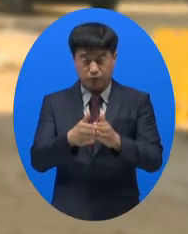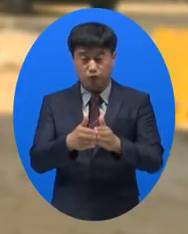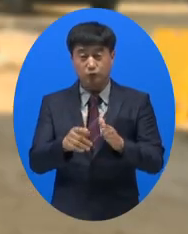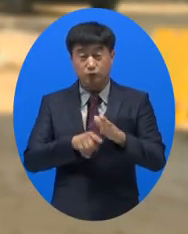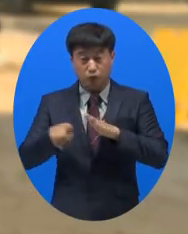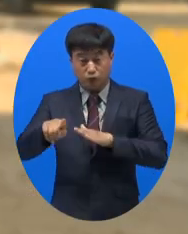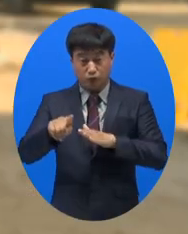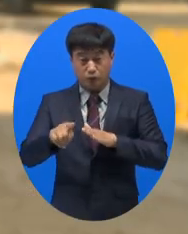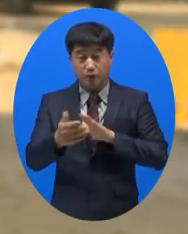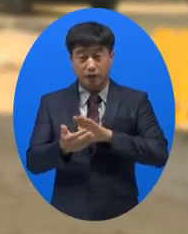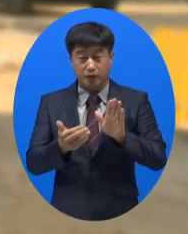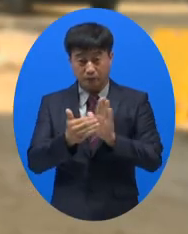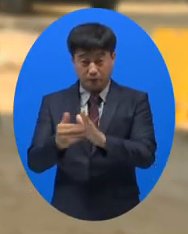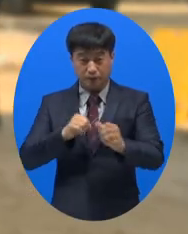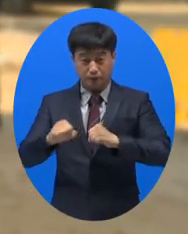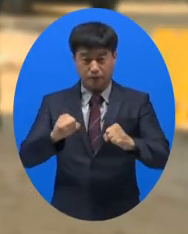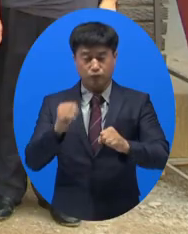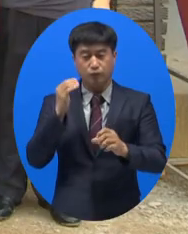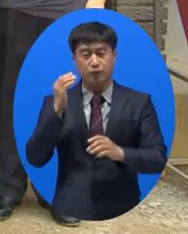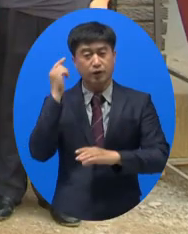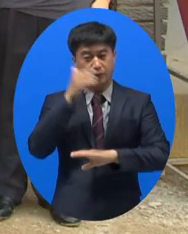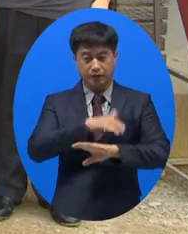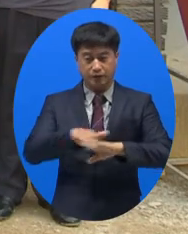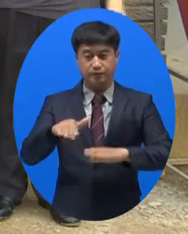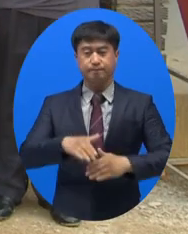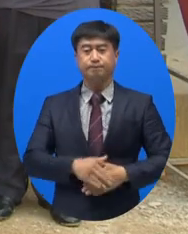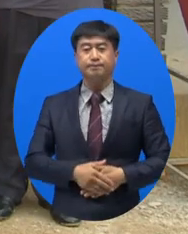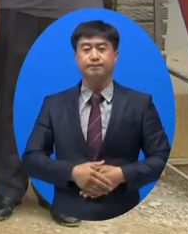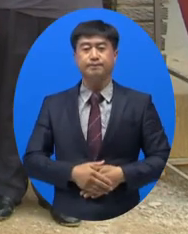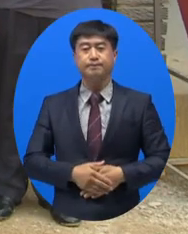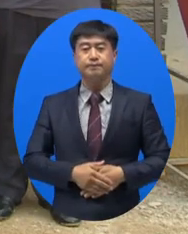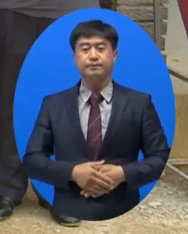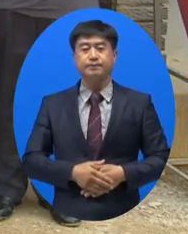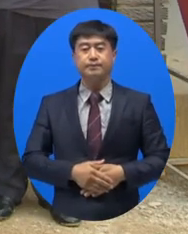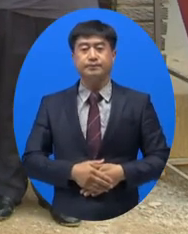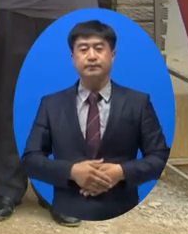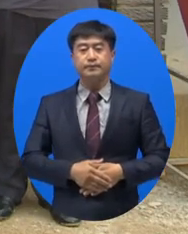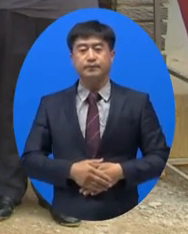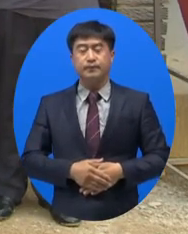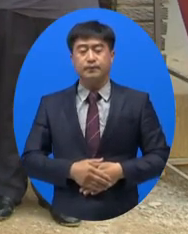선제적 예방활동을 추진할 계획입니다. 경기GTV 서문영입니다.